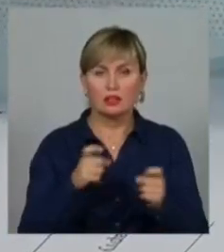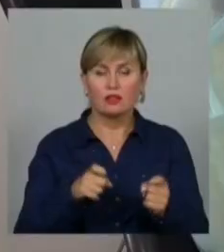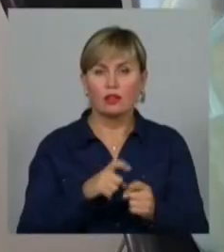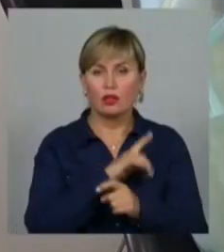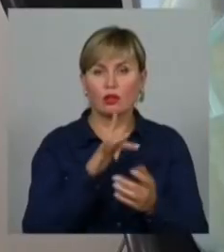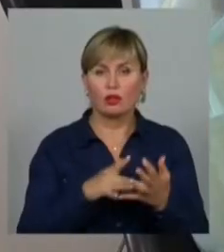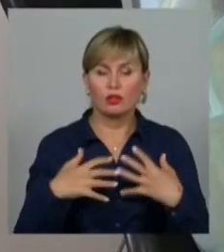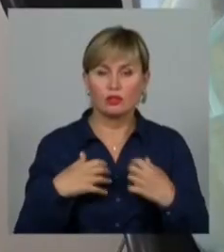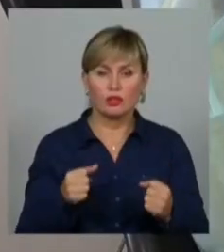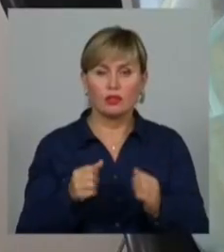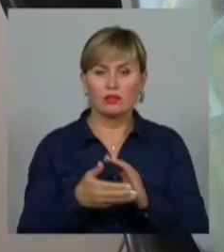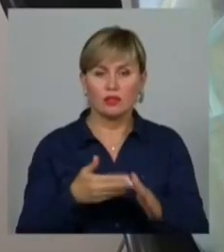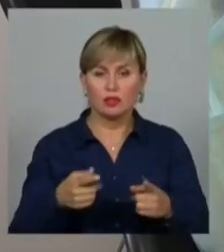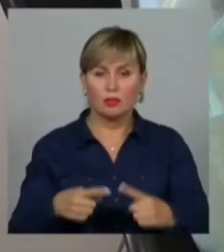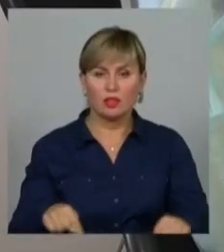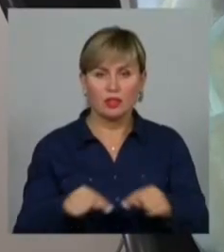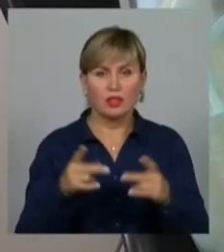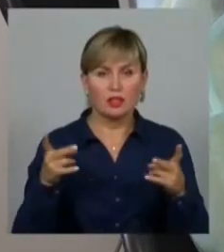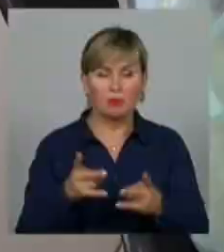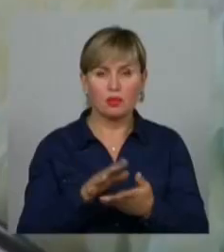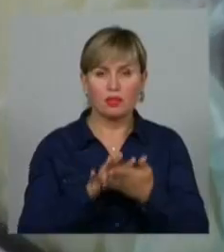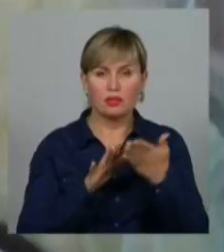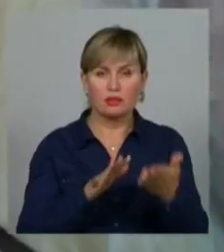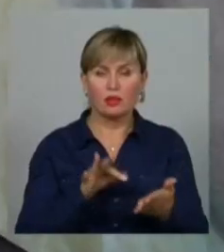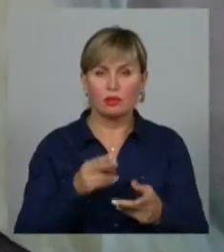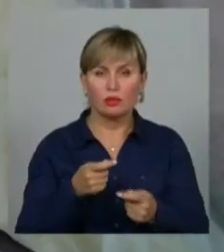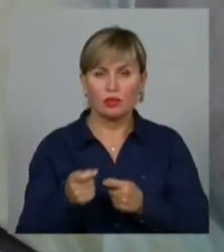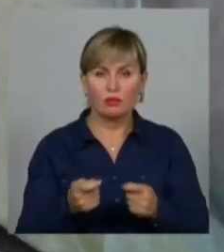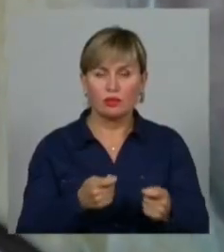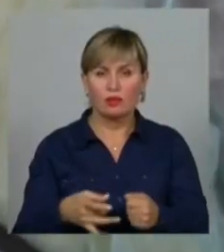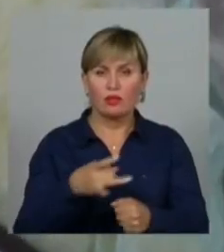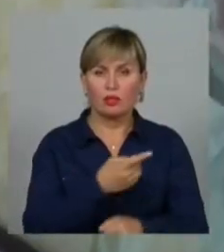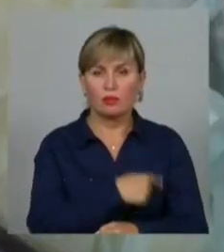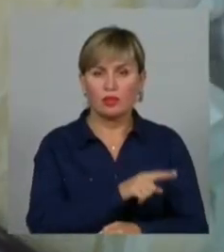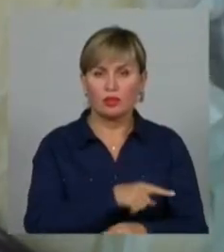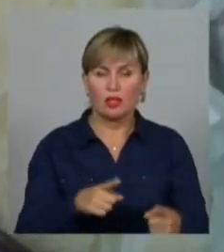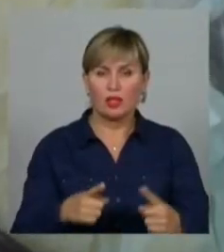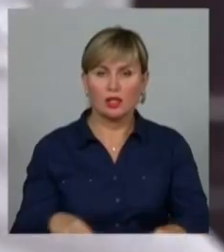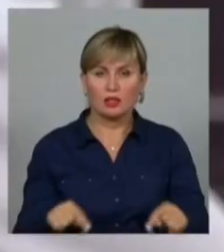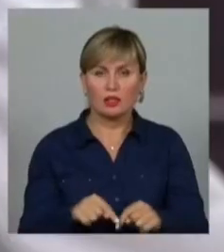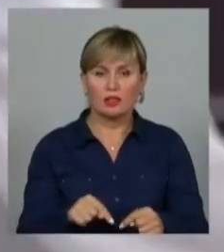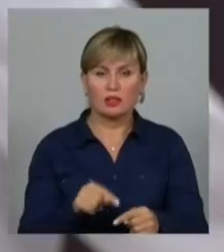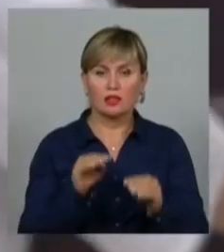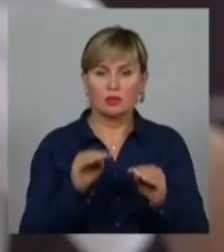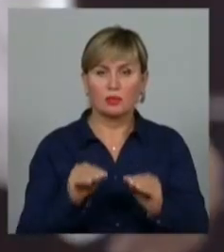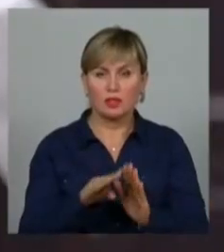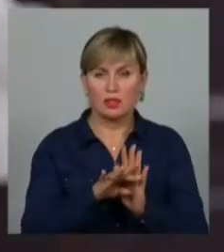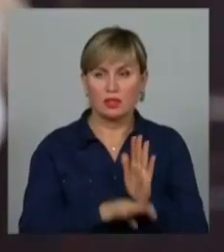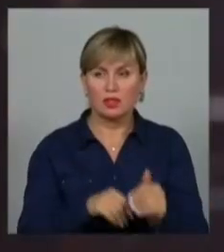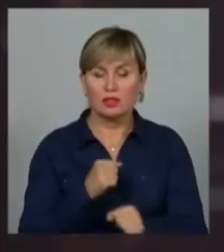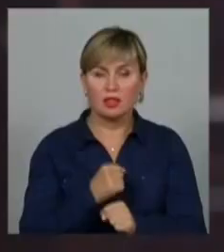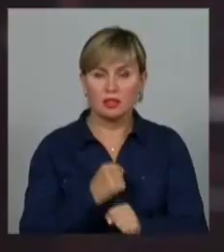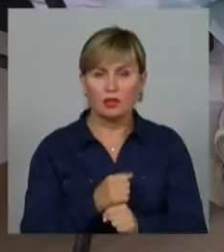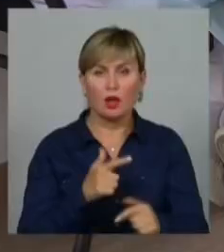Горздраве, для вызова бригады на предприятие необходимо подать заявку от руководителя в районную медицинскую организацию, составить список желающих